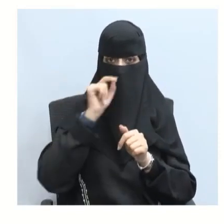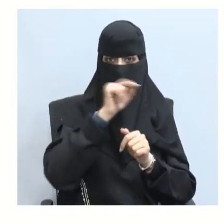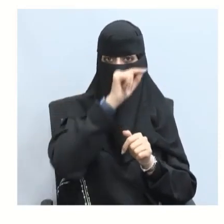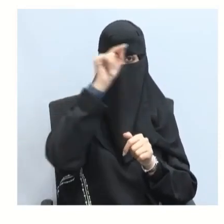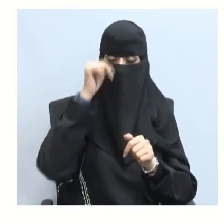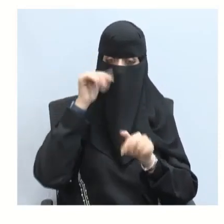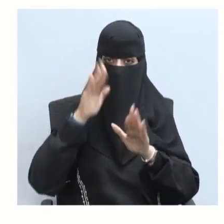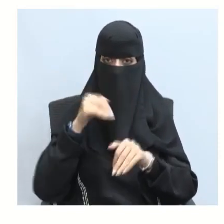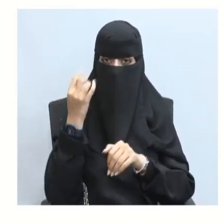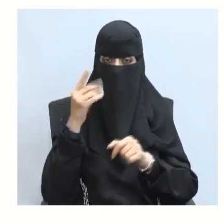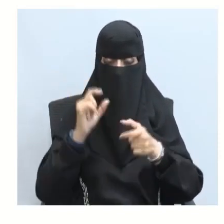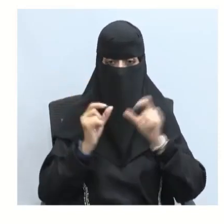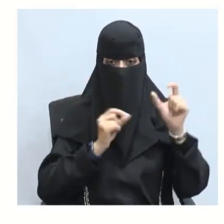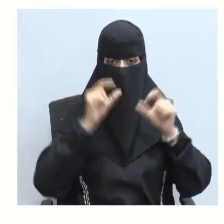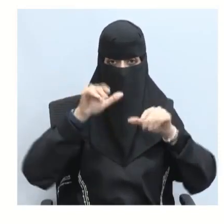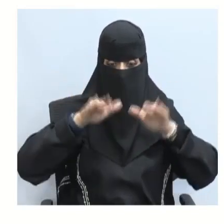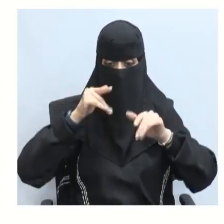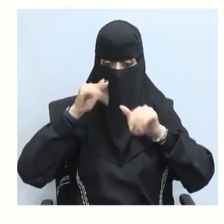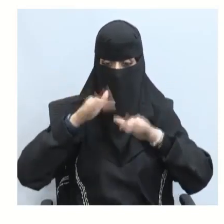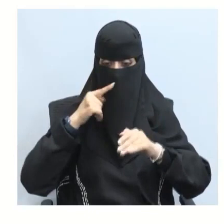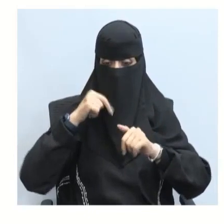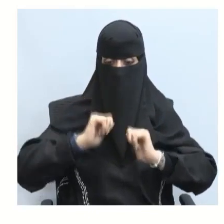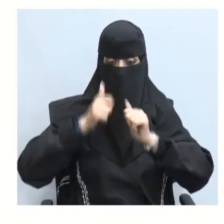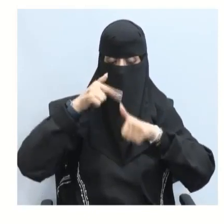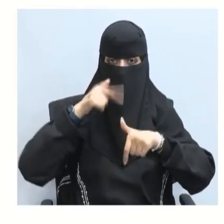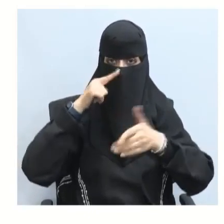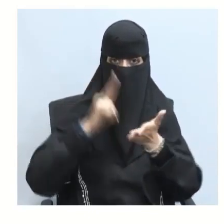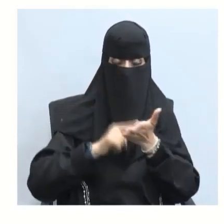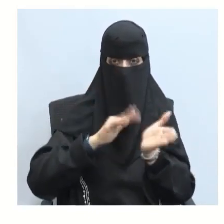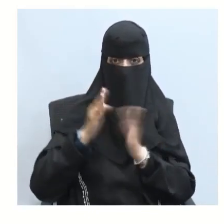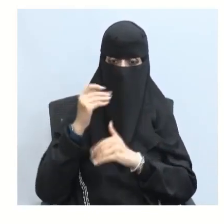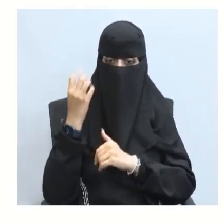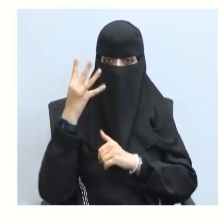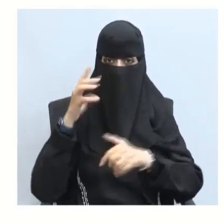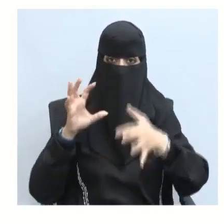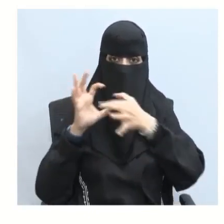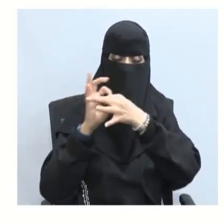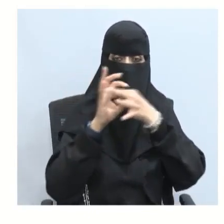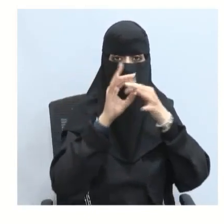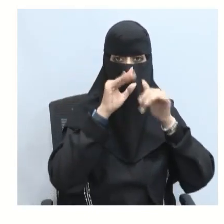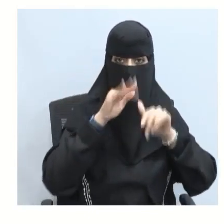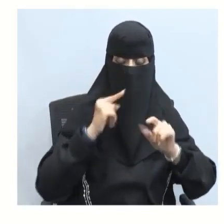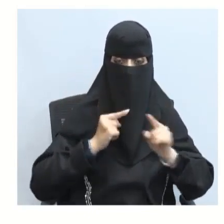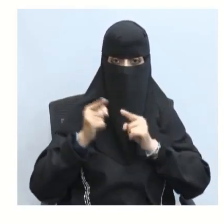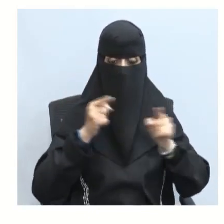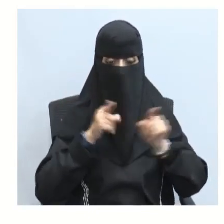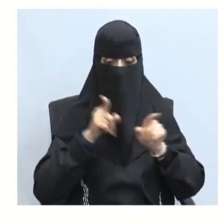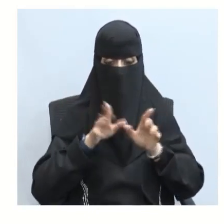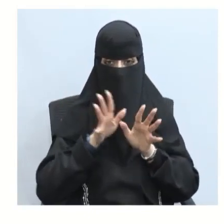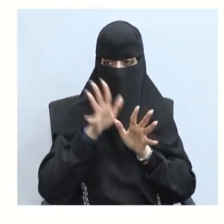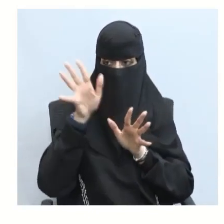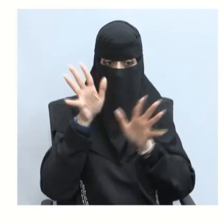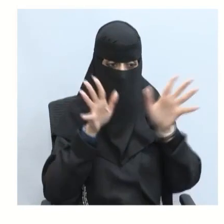لوس لدينا اربعه الكترونات تكافؤ لذا فانها تستطيع ان تكون اربعه روابط تساهميه في الاتجاهات